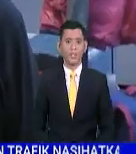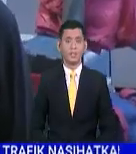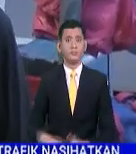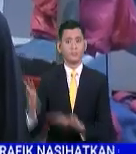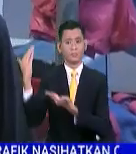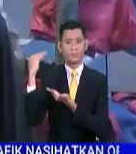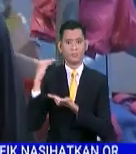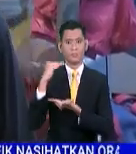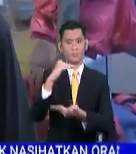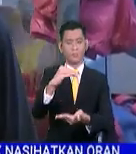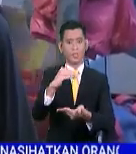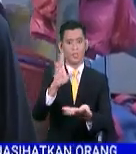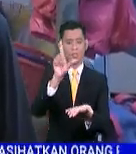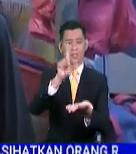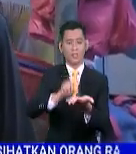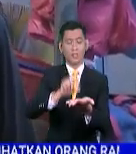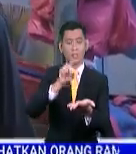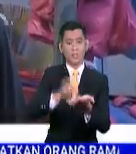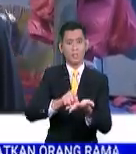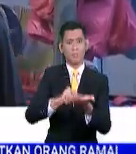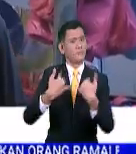Bekalan masih tak mencukupi.